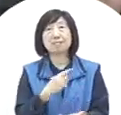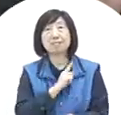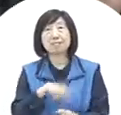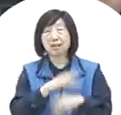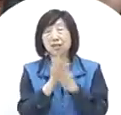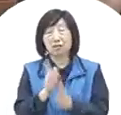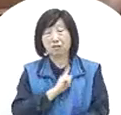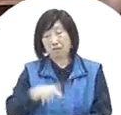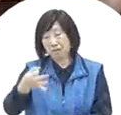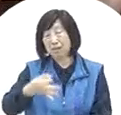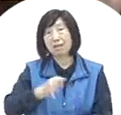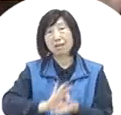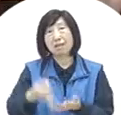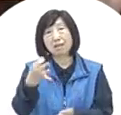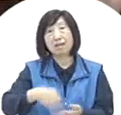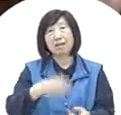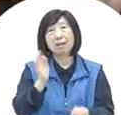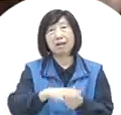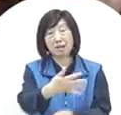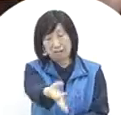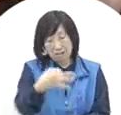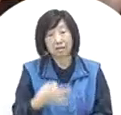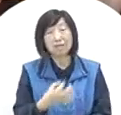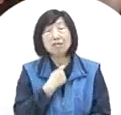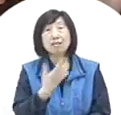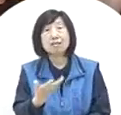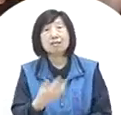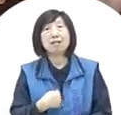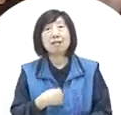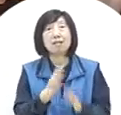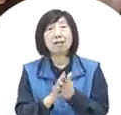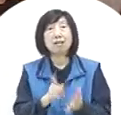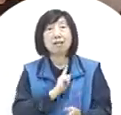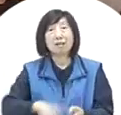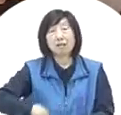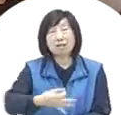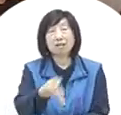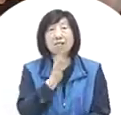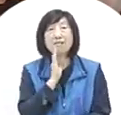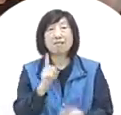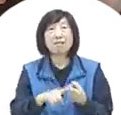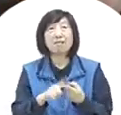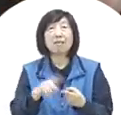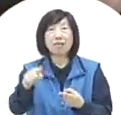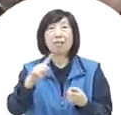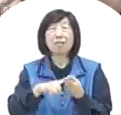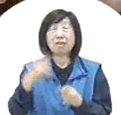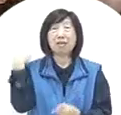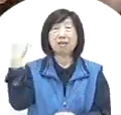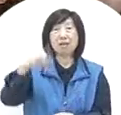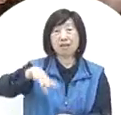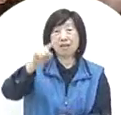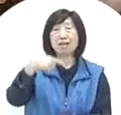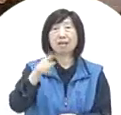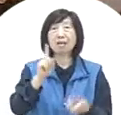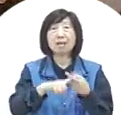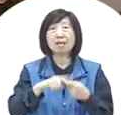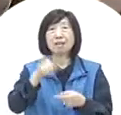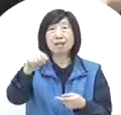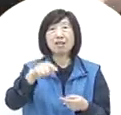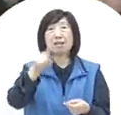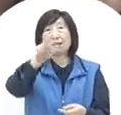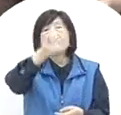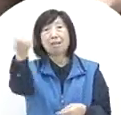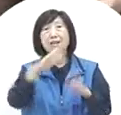的。 上一次都 还没有干。那你要不要补贴我，还我钱？我自掏腰包。 那是第一次议员有交易。 因为那一天他们就已经没